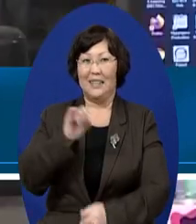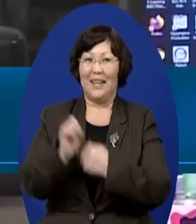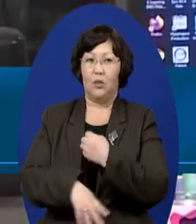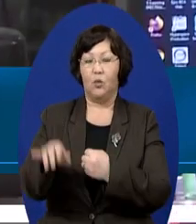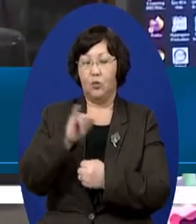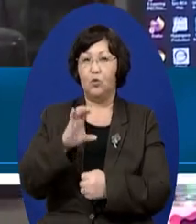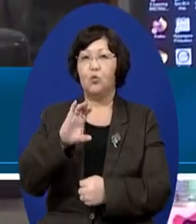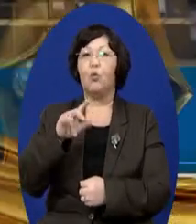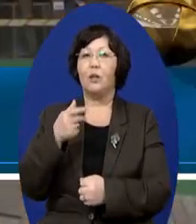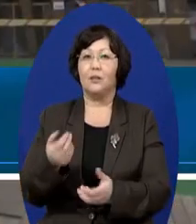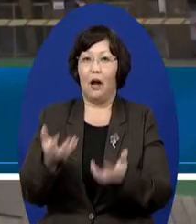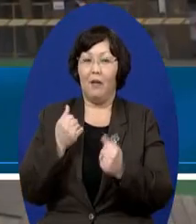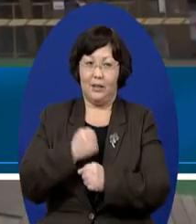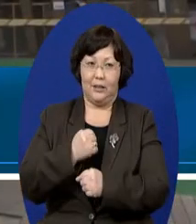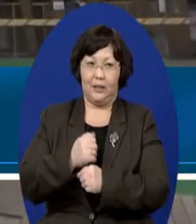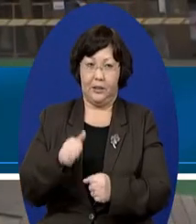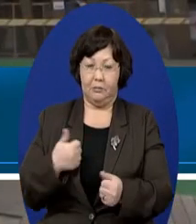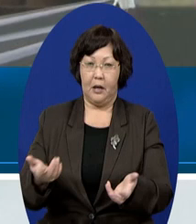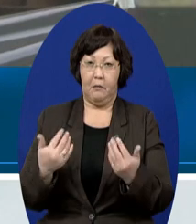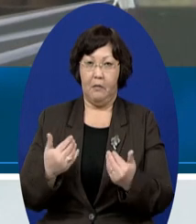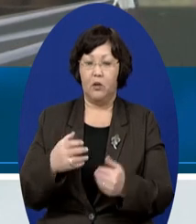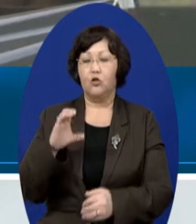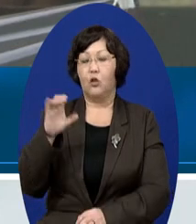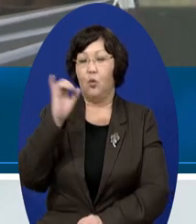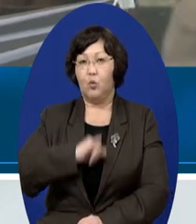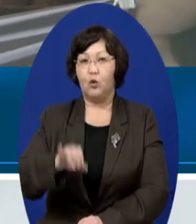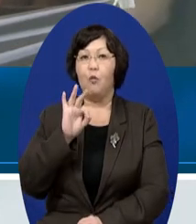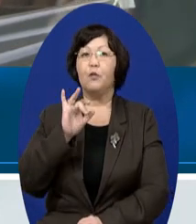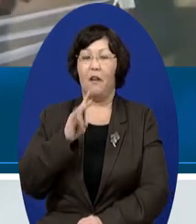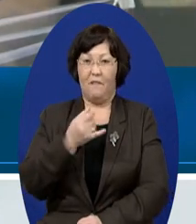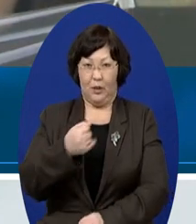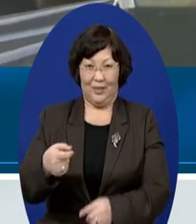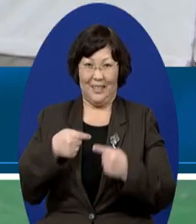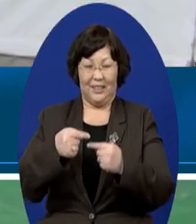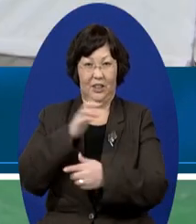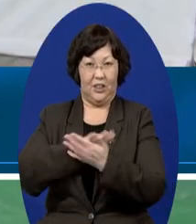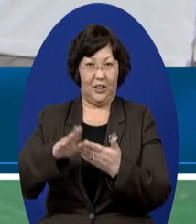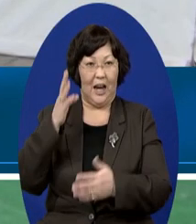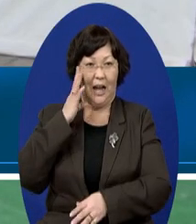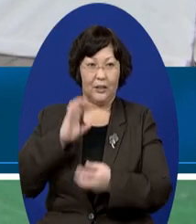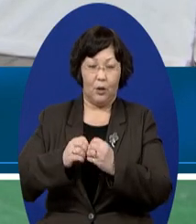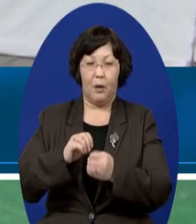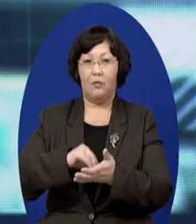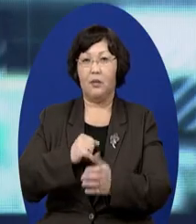эрчимжүүлж байна. Бүгд найрамдах солонгос улс омикрон хувилбарын эсрэг шинэ хариу арга хэмжээнд шилжинэ.